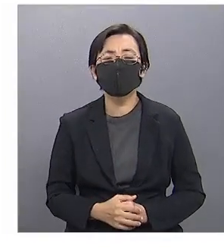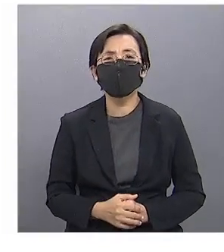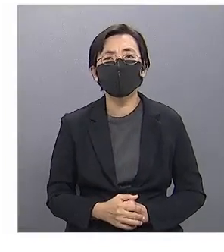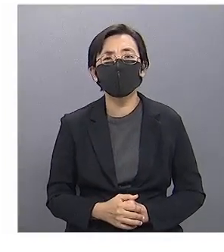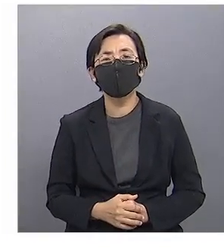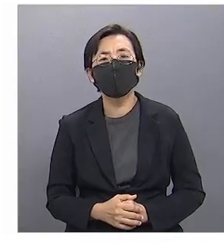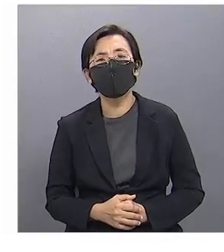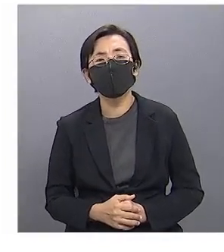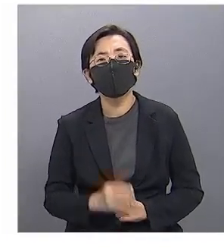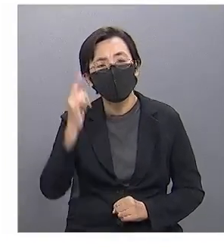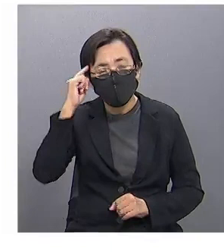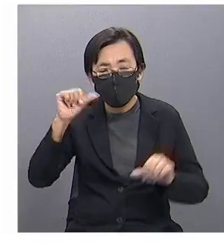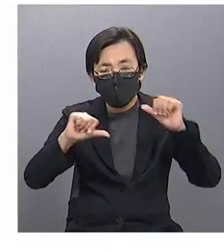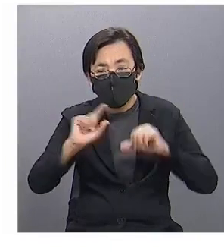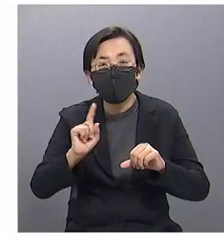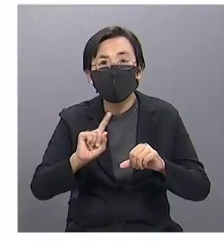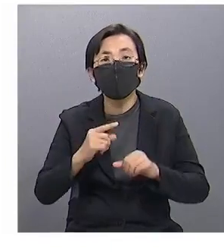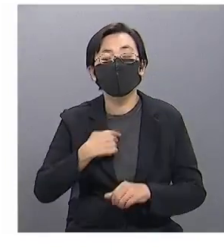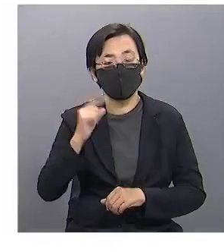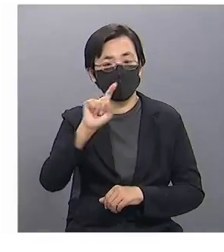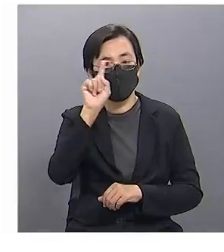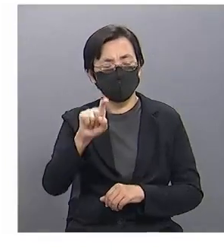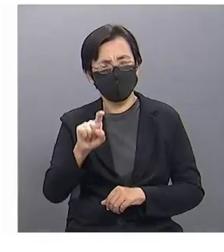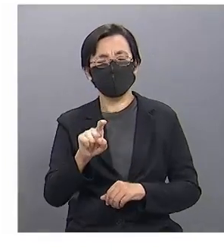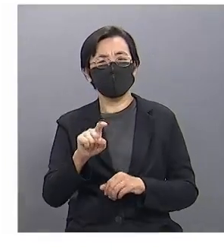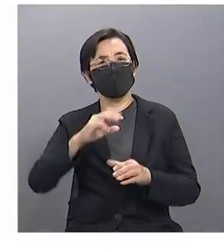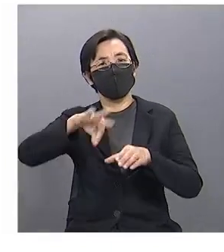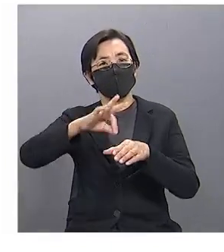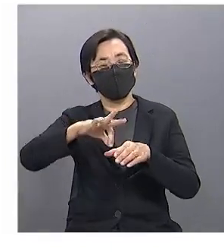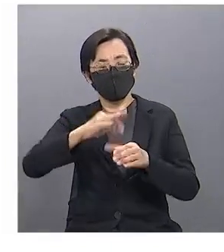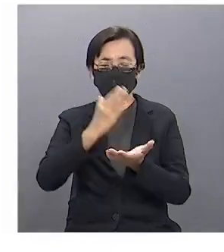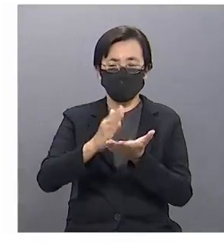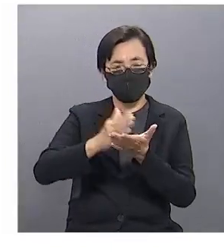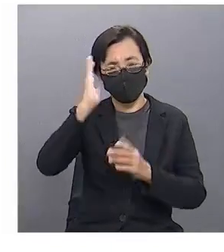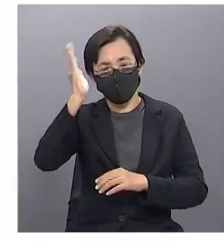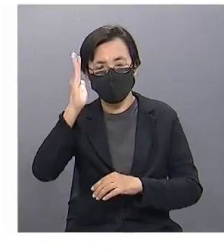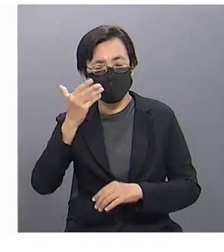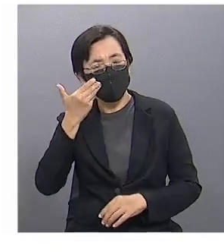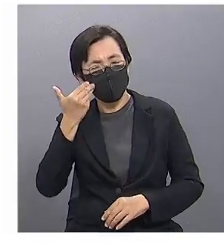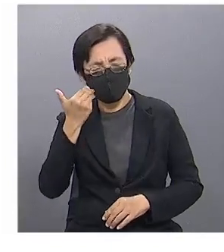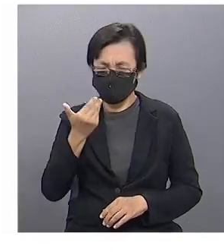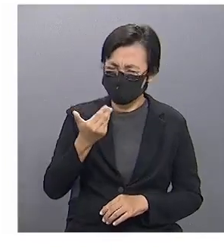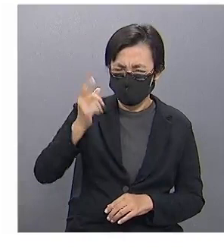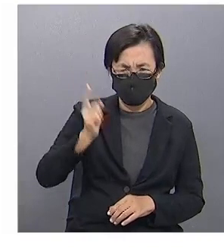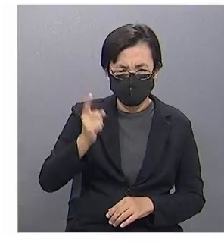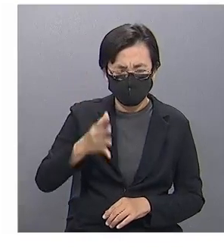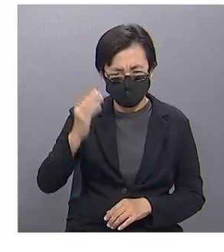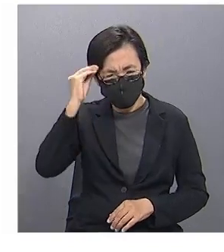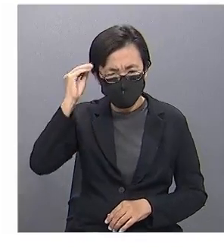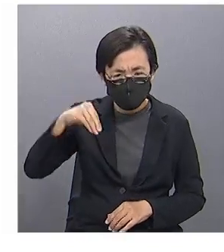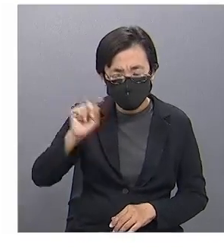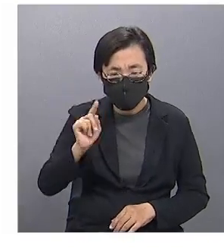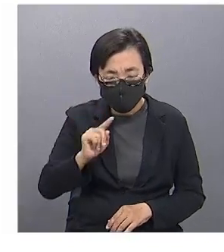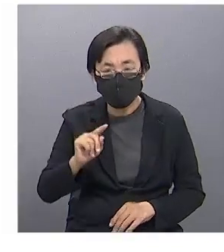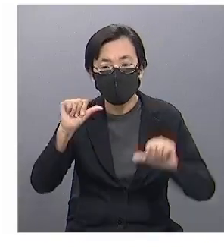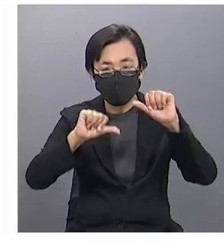ตัวที่เราสงสัยในคำปวดอ้างและคำโฆษณาเกินจริงตัวนี้นะคะเราก็เลยได้ทดสอบหาสาร3ตัวด้วยกันนะคะ